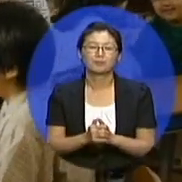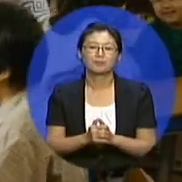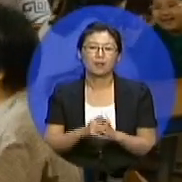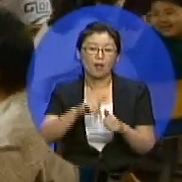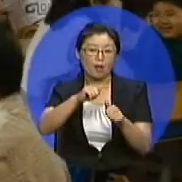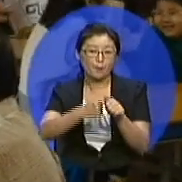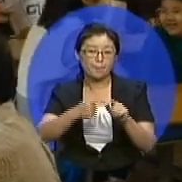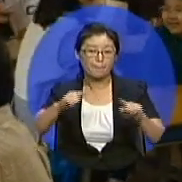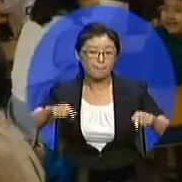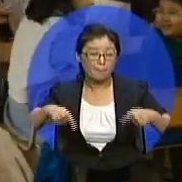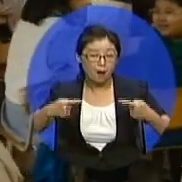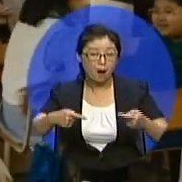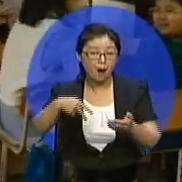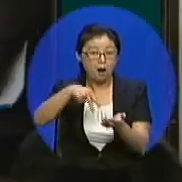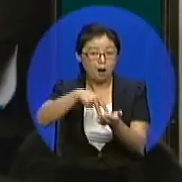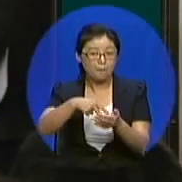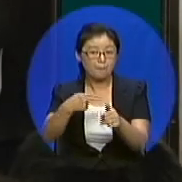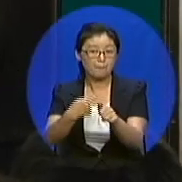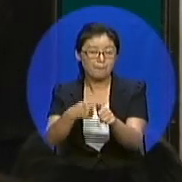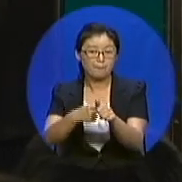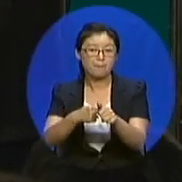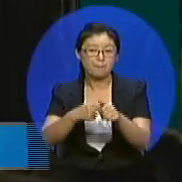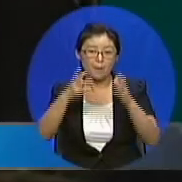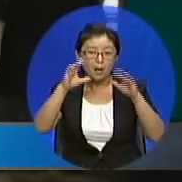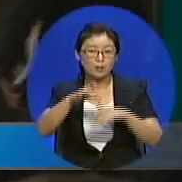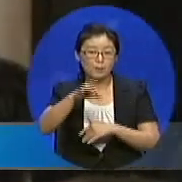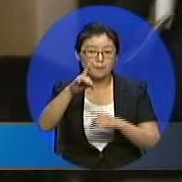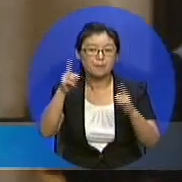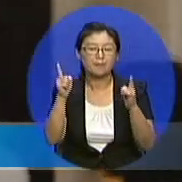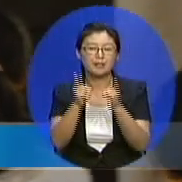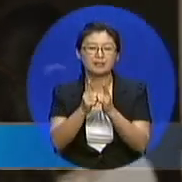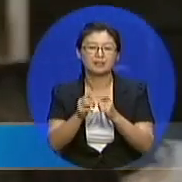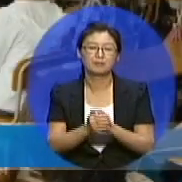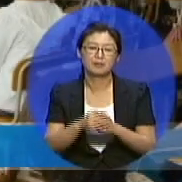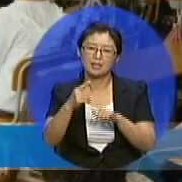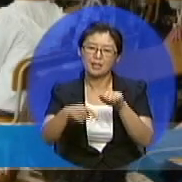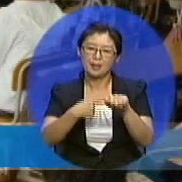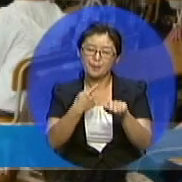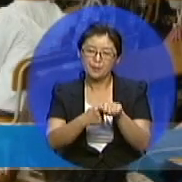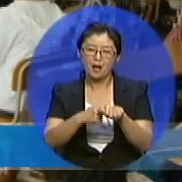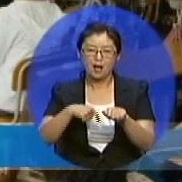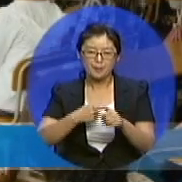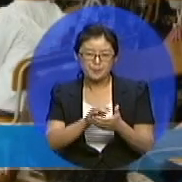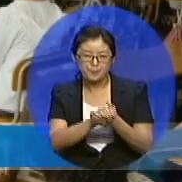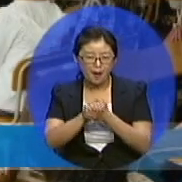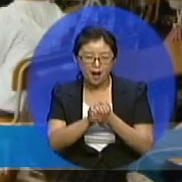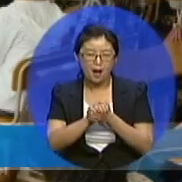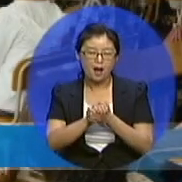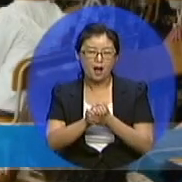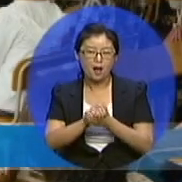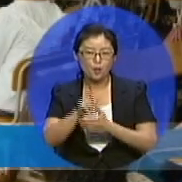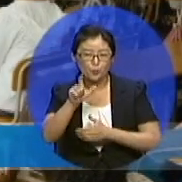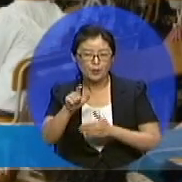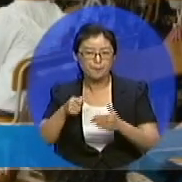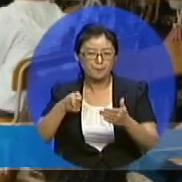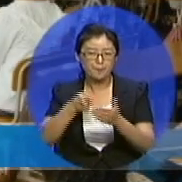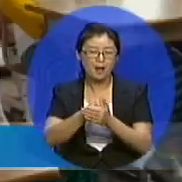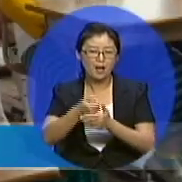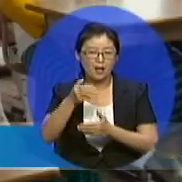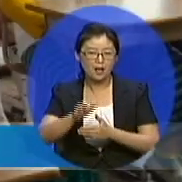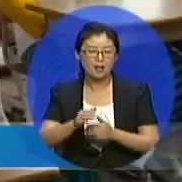전동 휠체어를 탄 아카오는 아이들과의 첫 만남에서 1년 동안 자신과 잘해보자며 굳은 의지를